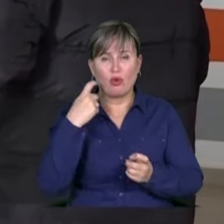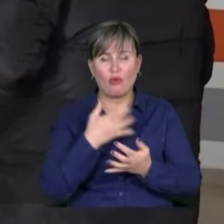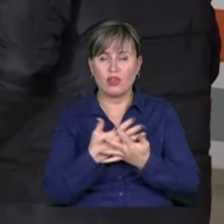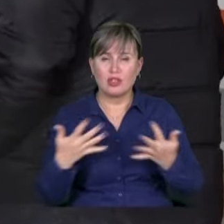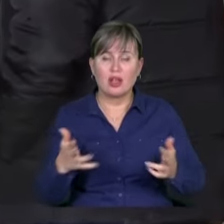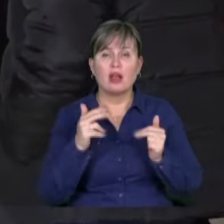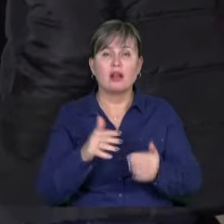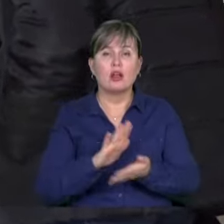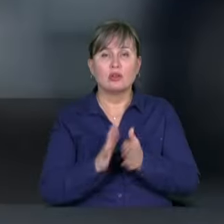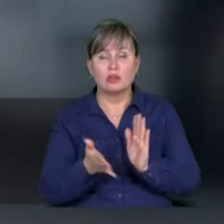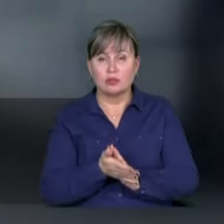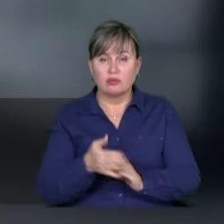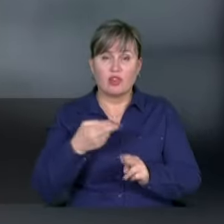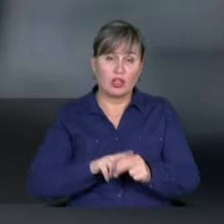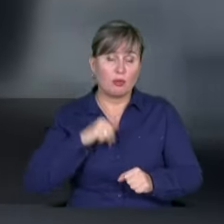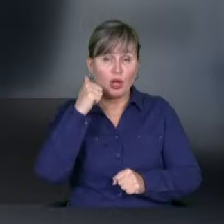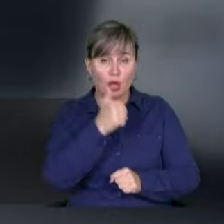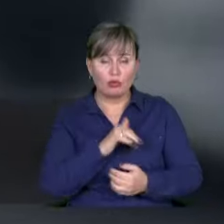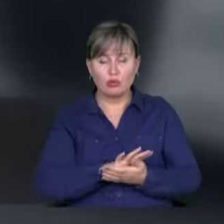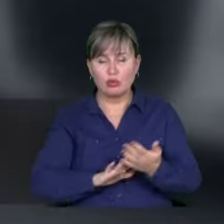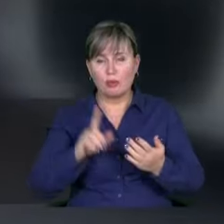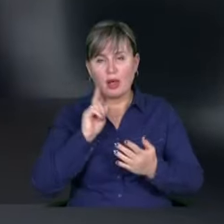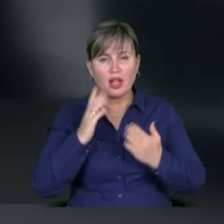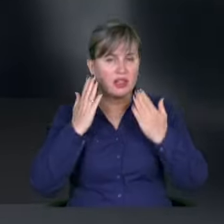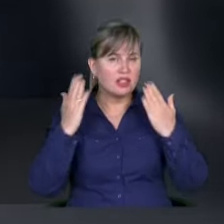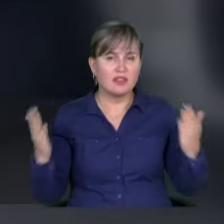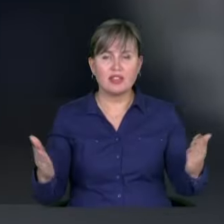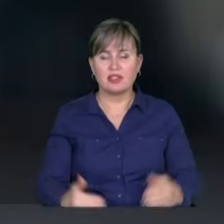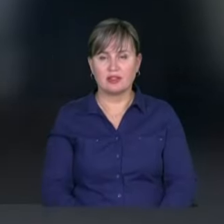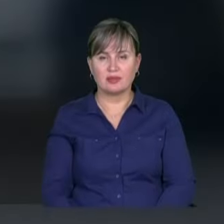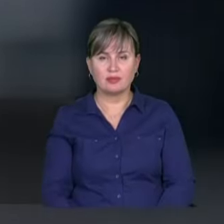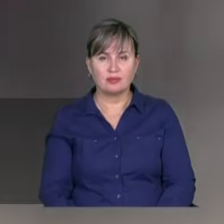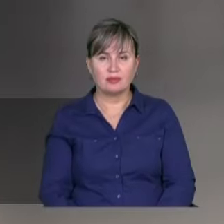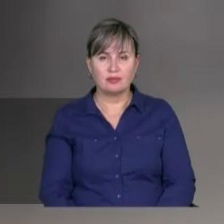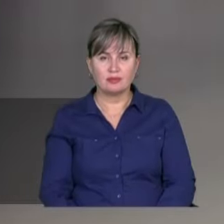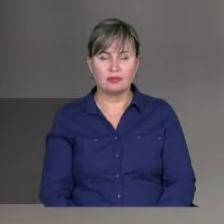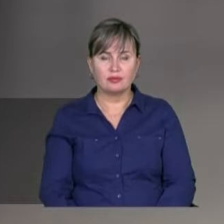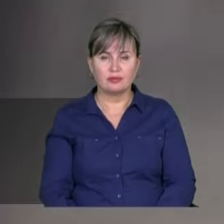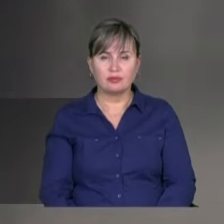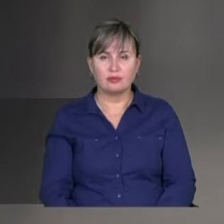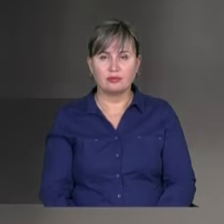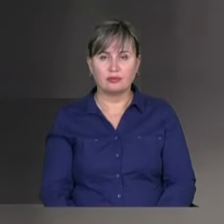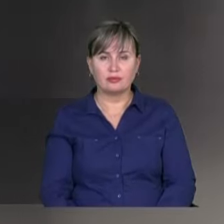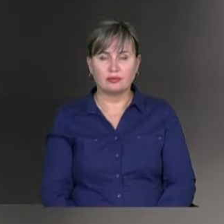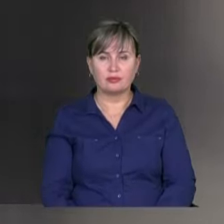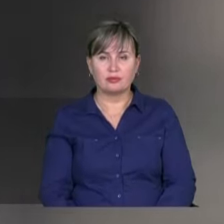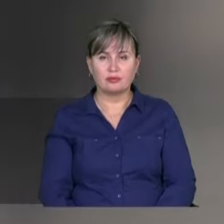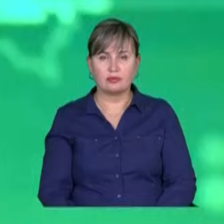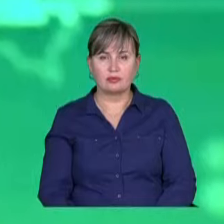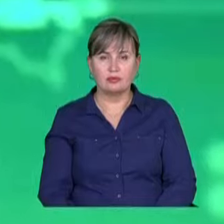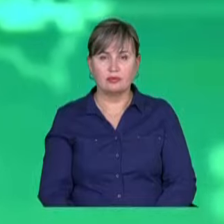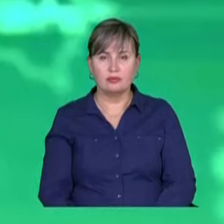Как сложится ситуация на рынке в этом году, пока неизвестно. Дина Жанабекова, Жазира Куанышбеккызы, Мукагали Нурдаулет, телеканал